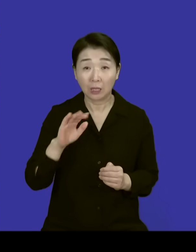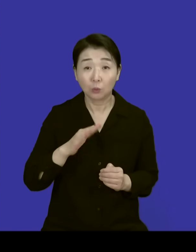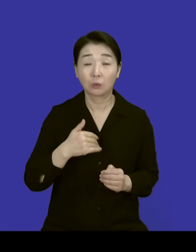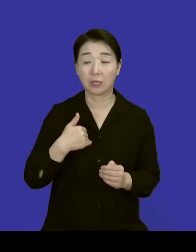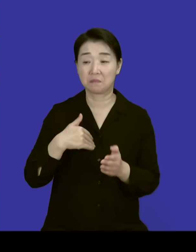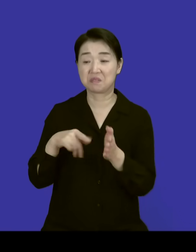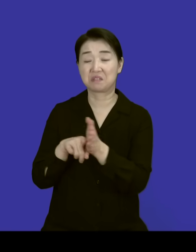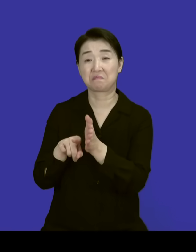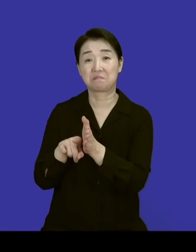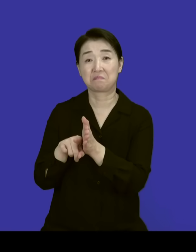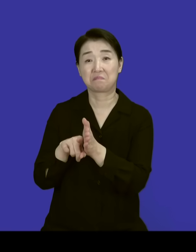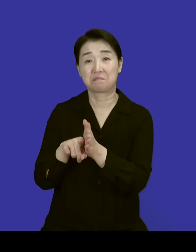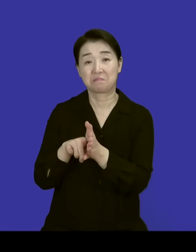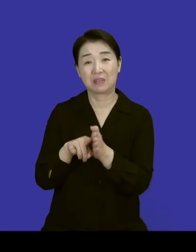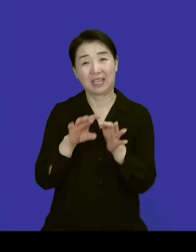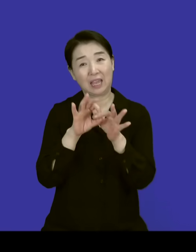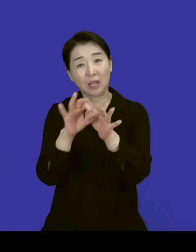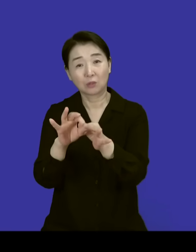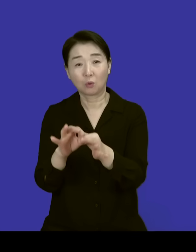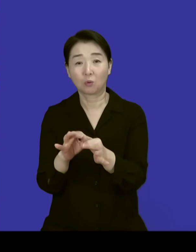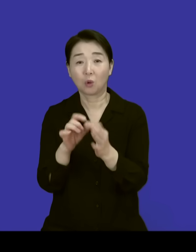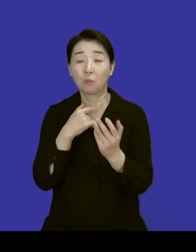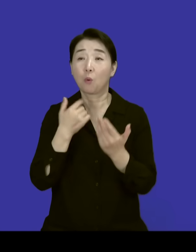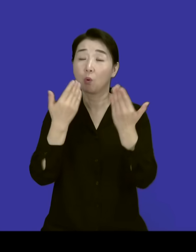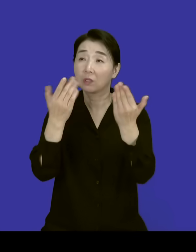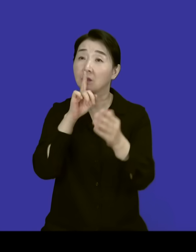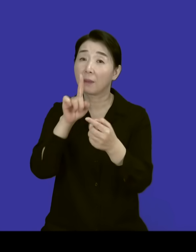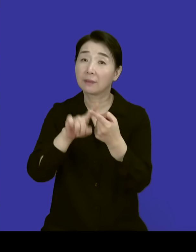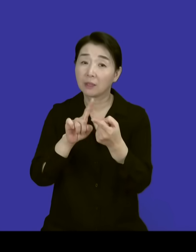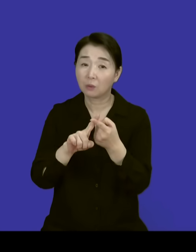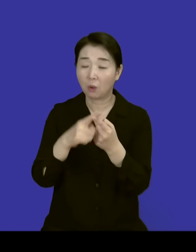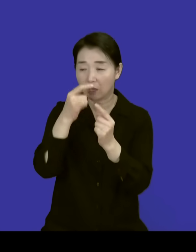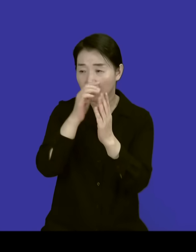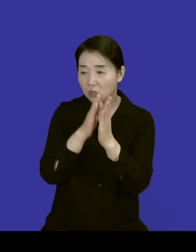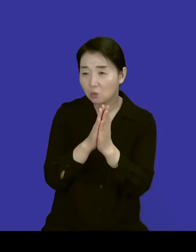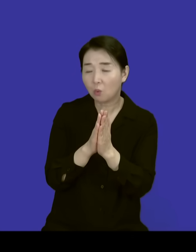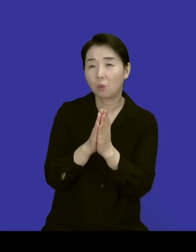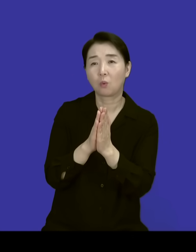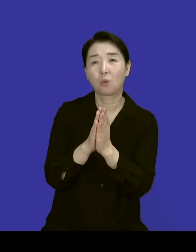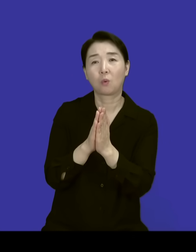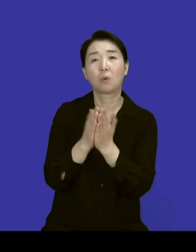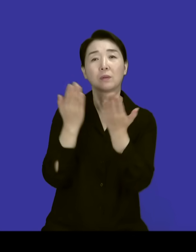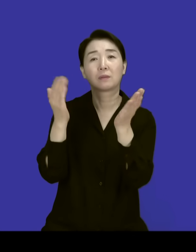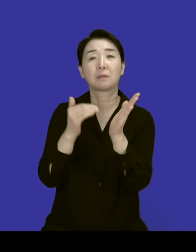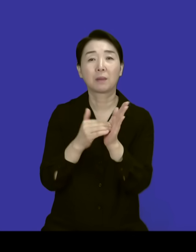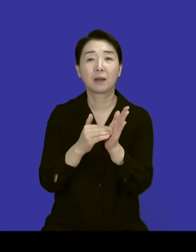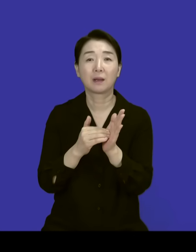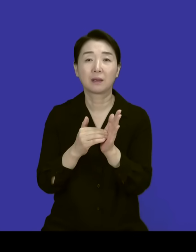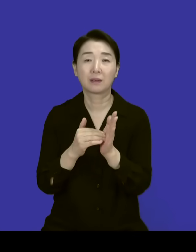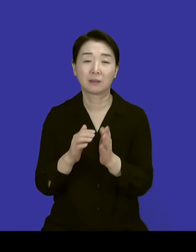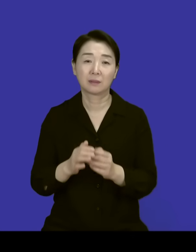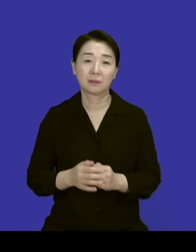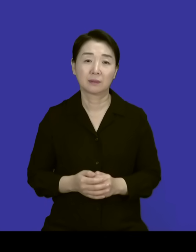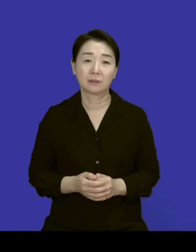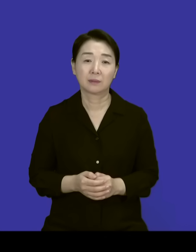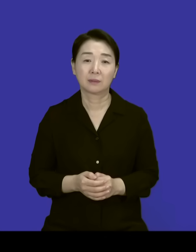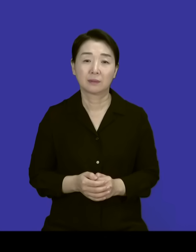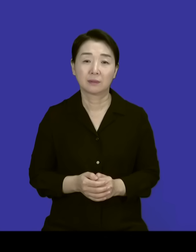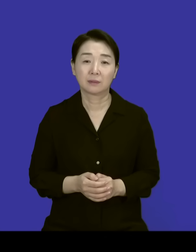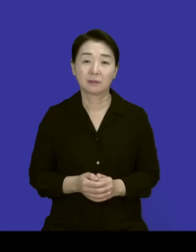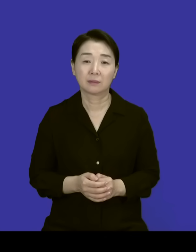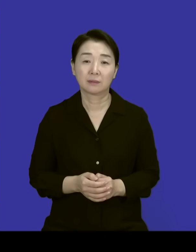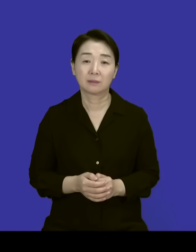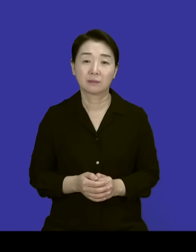봉사도 말씀드린 대로 시작을 했고 그때 막 기도로 이제 말씀을 또 드렸죠 제가. 정말 절실하게